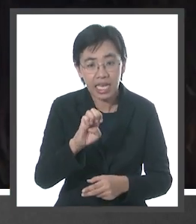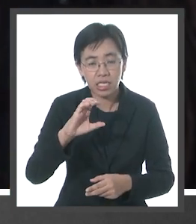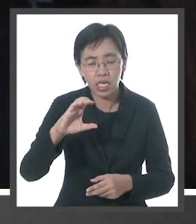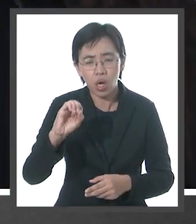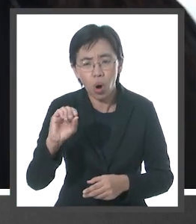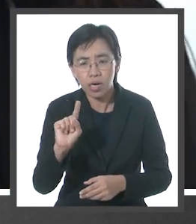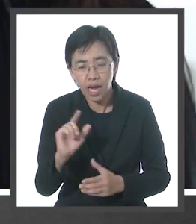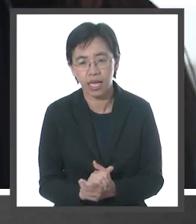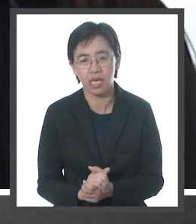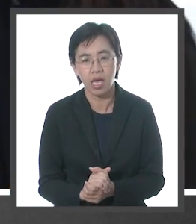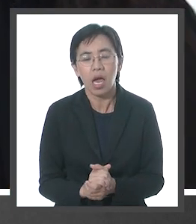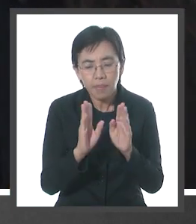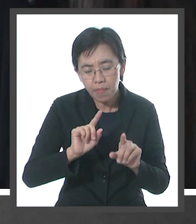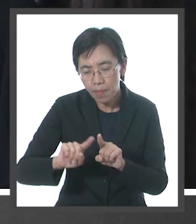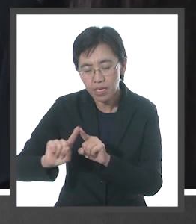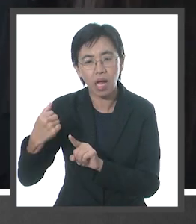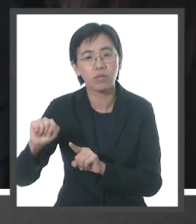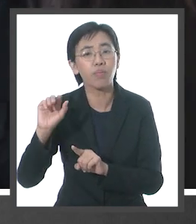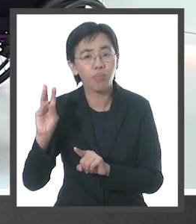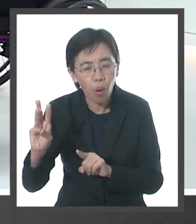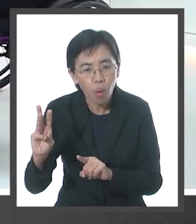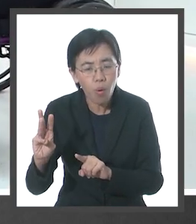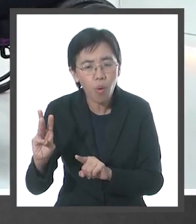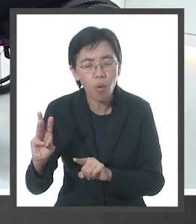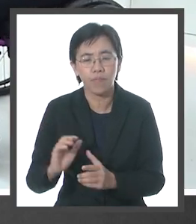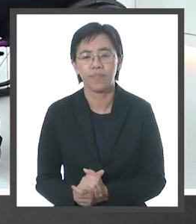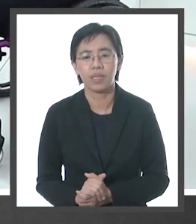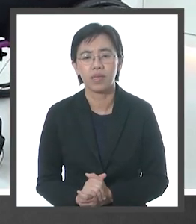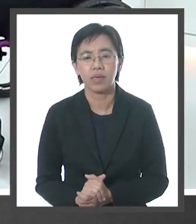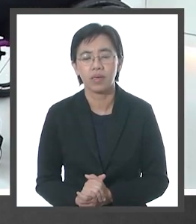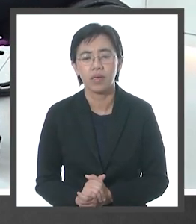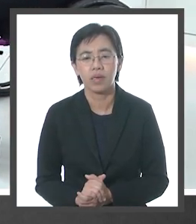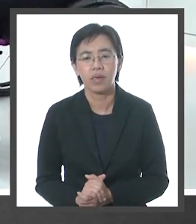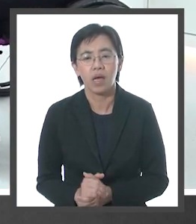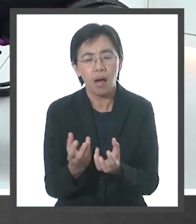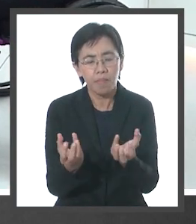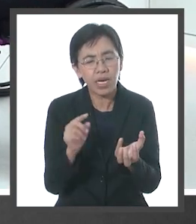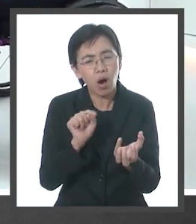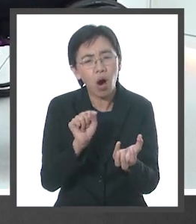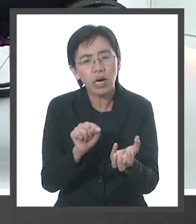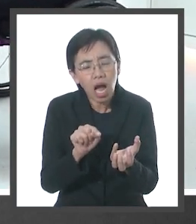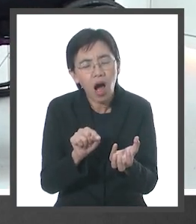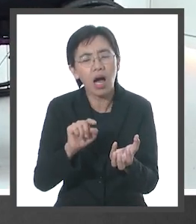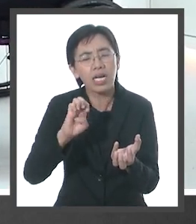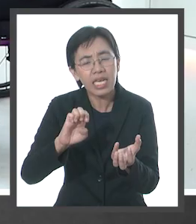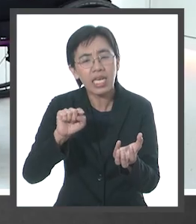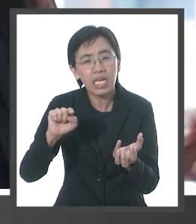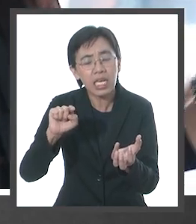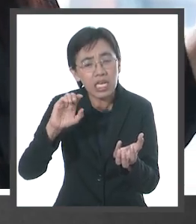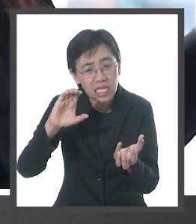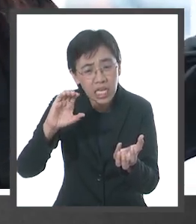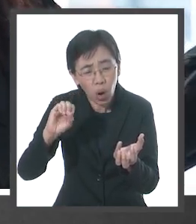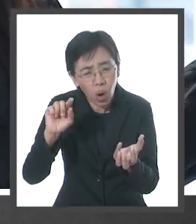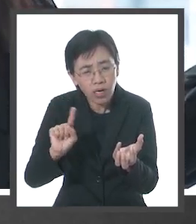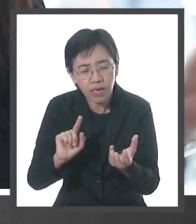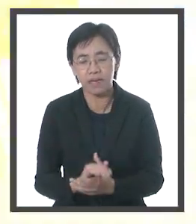หมด16แคตตากอรีนะคะในการคัดว่าเขาเรียกว่าเป็นสินค้าหรือเป็นโปรดักต์ที่เป็นอีโคมากน้อยแค่ไหนคน